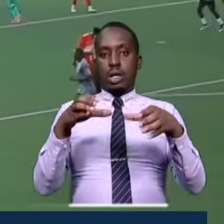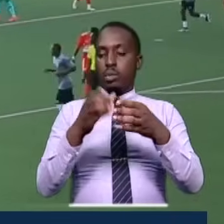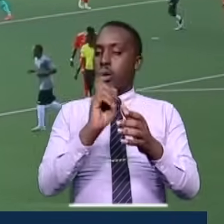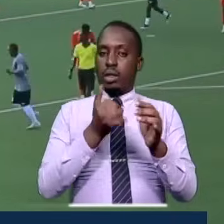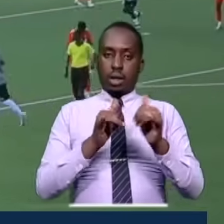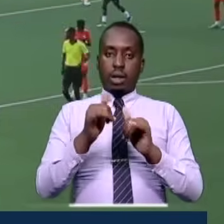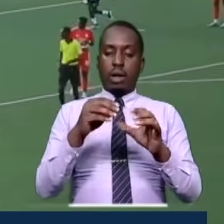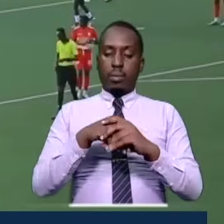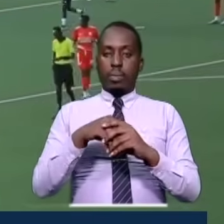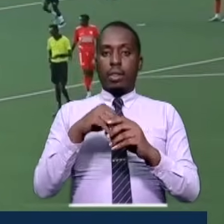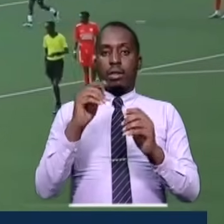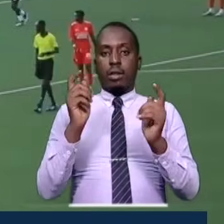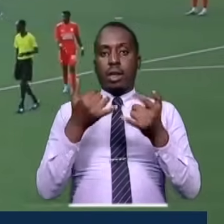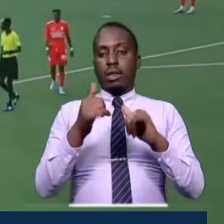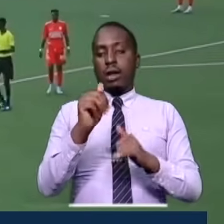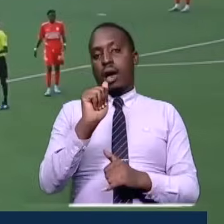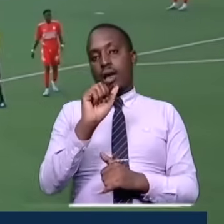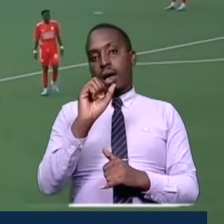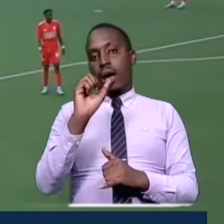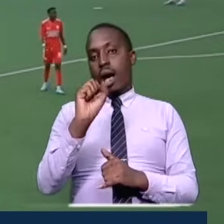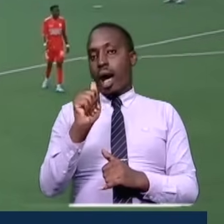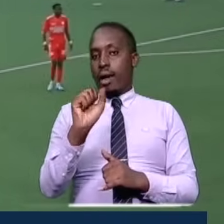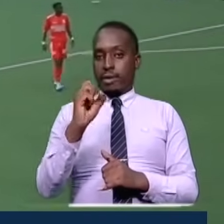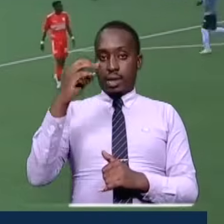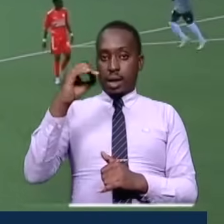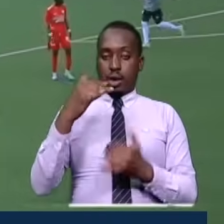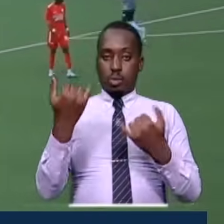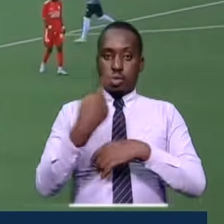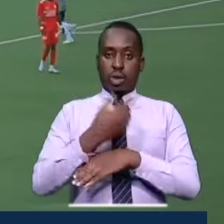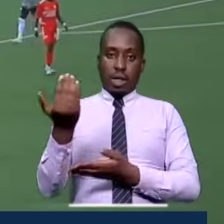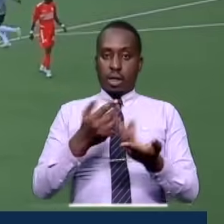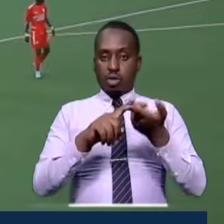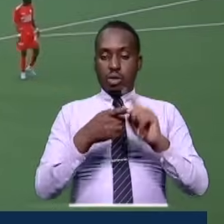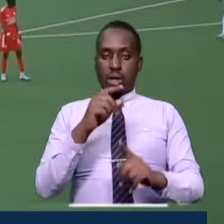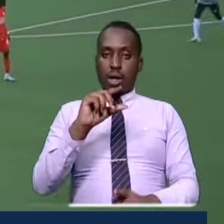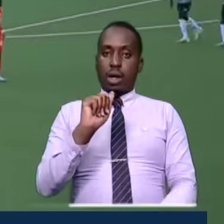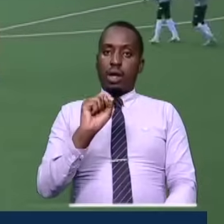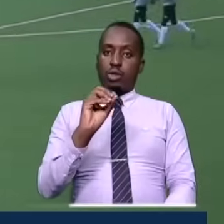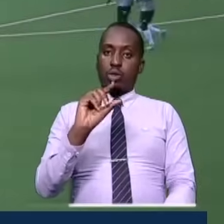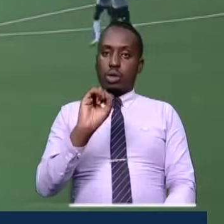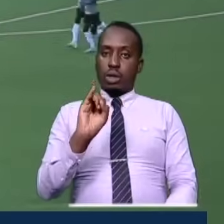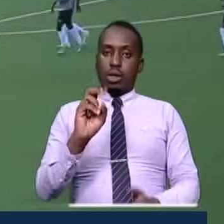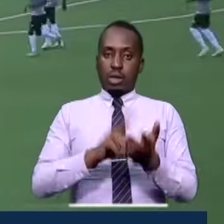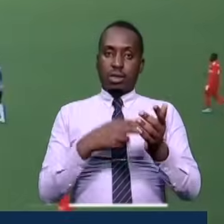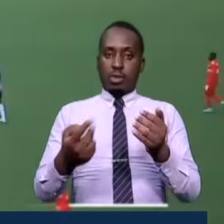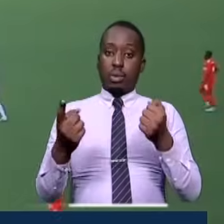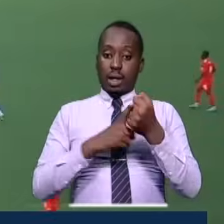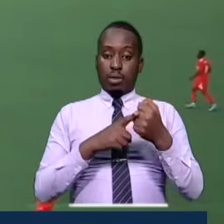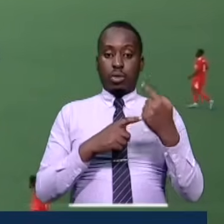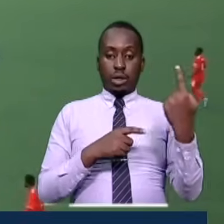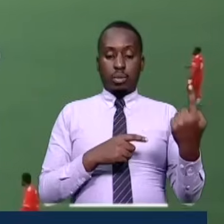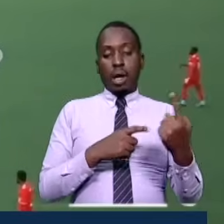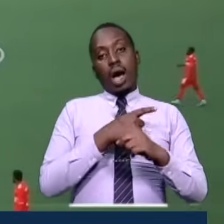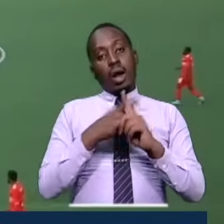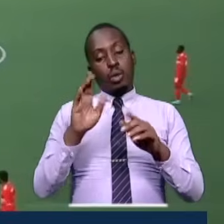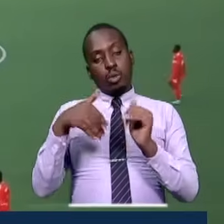bazakina ikipe PS Kigali kwa gatandatu ariko iyo kipe PS Kigali bazakina yo uyu munsi yakiri umukino w'igitego n'ikipe ya Gasogi itsindwa ibitego bitatu kuri kimwe gusubwa byose